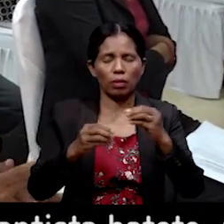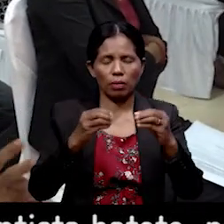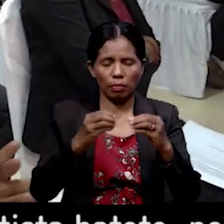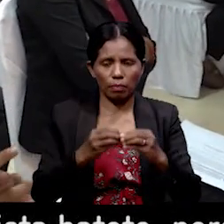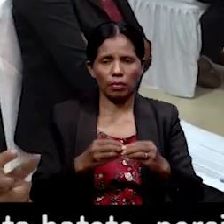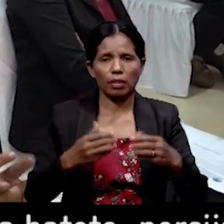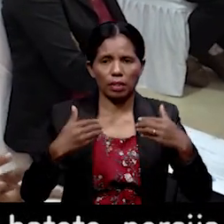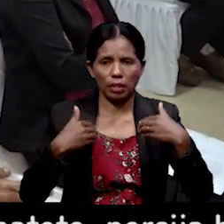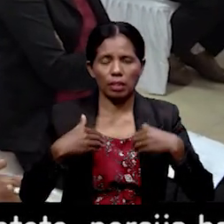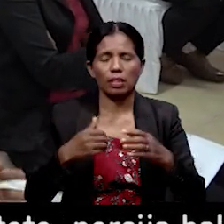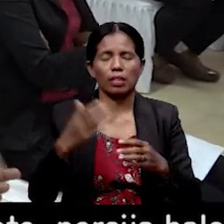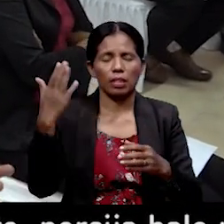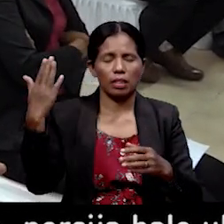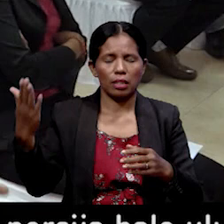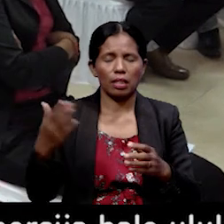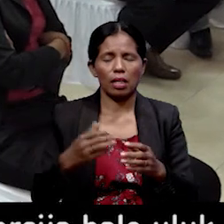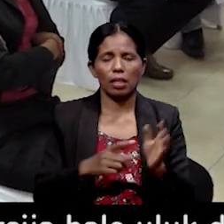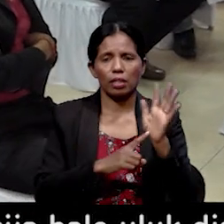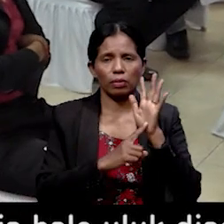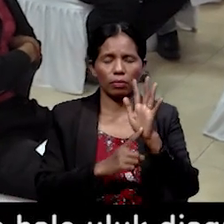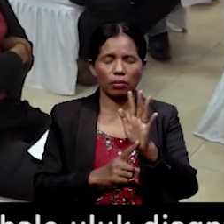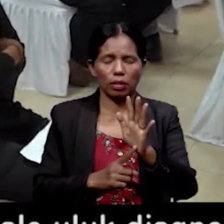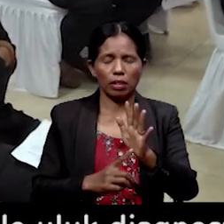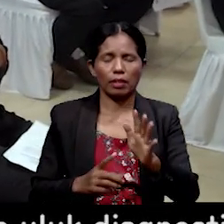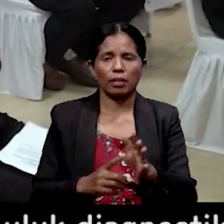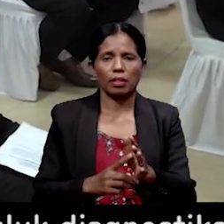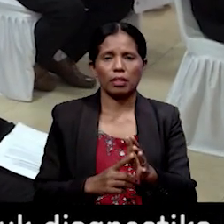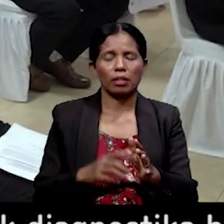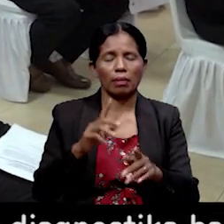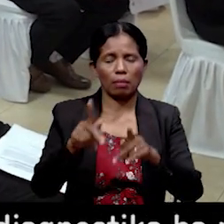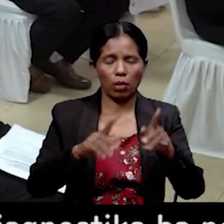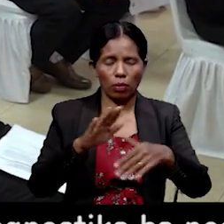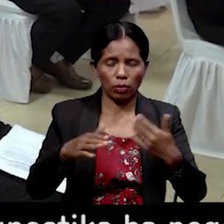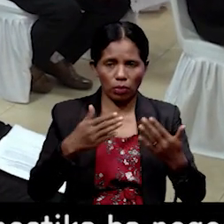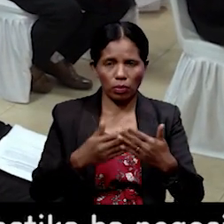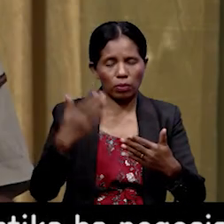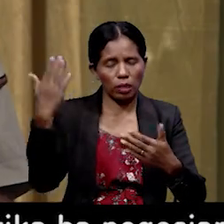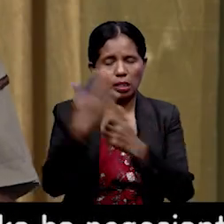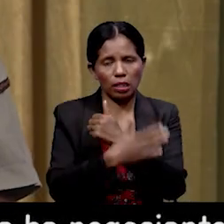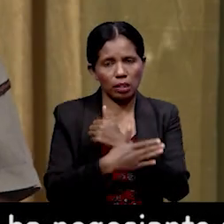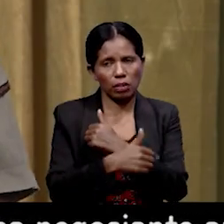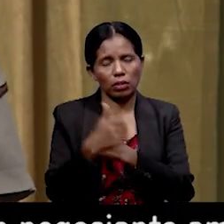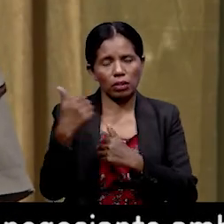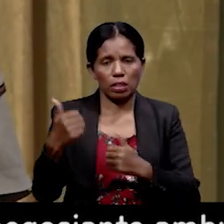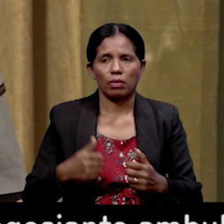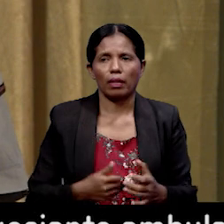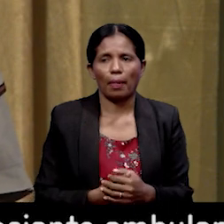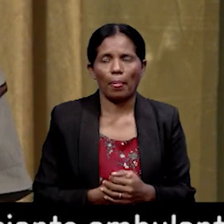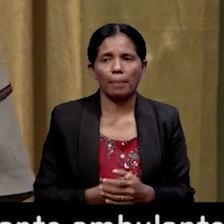akontesimentu masakre Santa Cruz nebe haruka ba diplomatika resistensia sira iha rai liur. Iha loron sanu resin